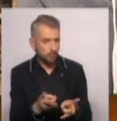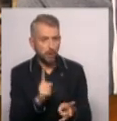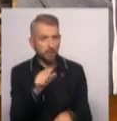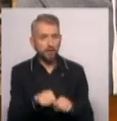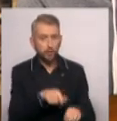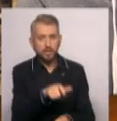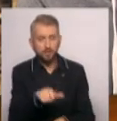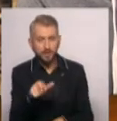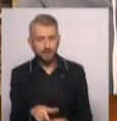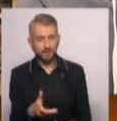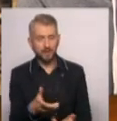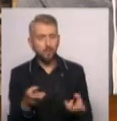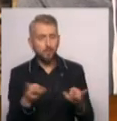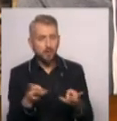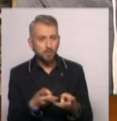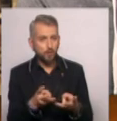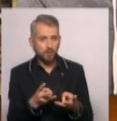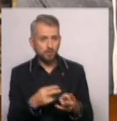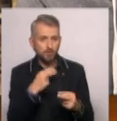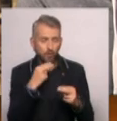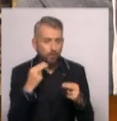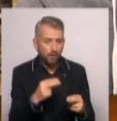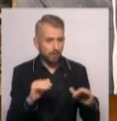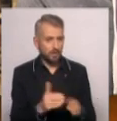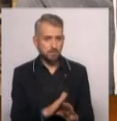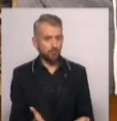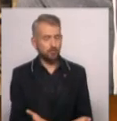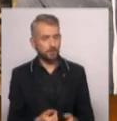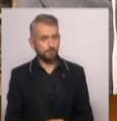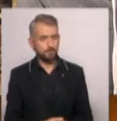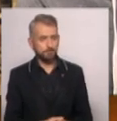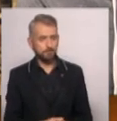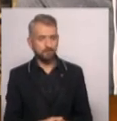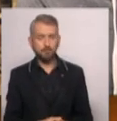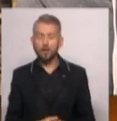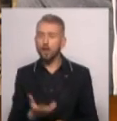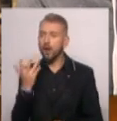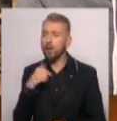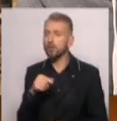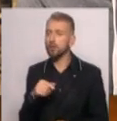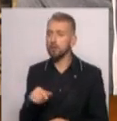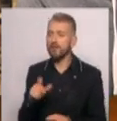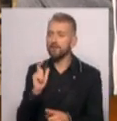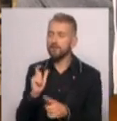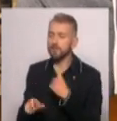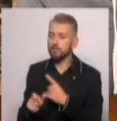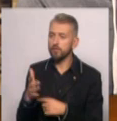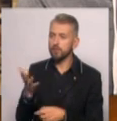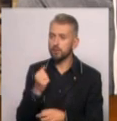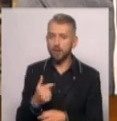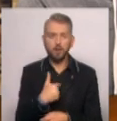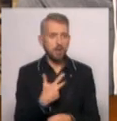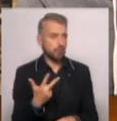велосипедисти потребують не менше уваги до себе, ніж... А коли ви відповідь на цей запит отримали? Я вже